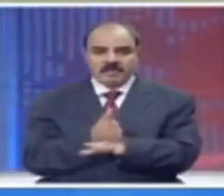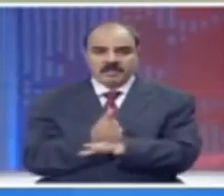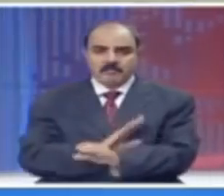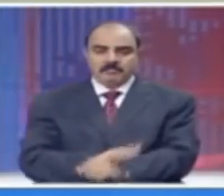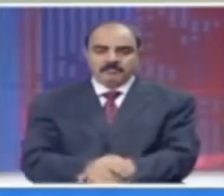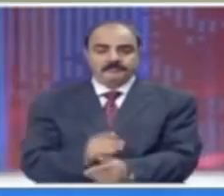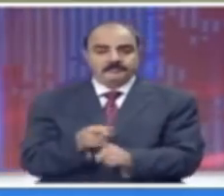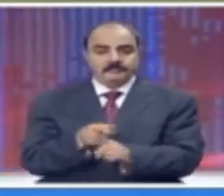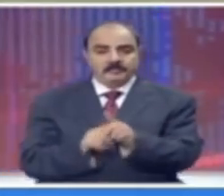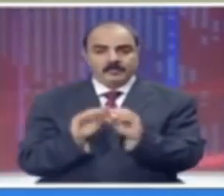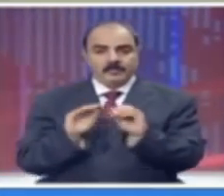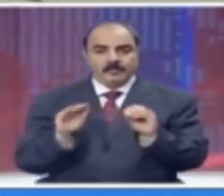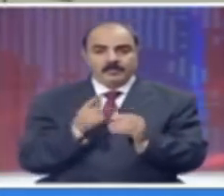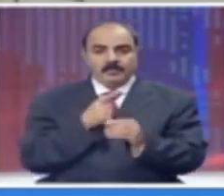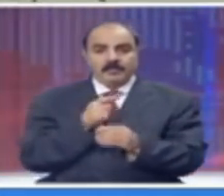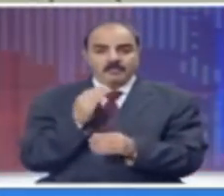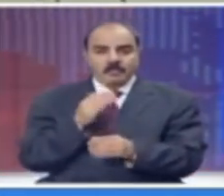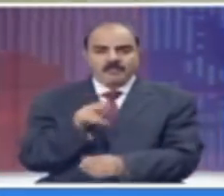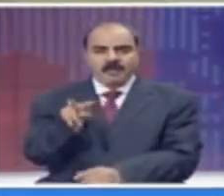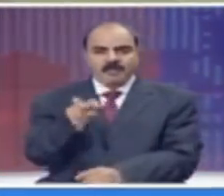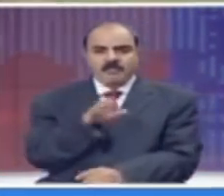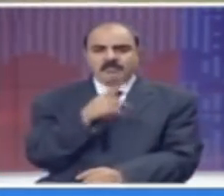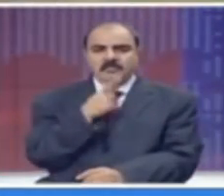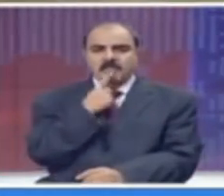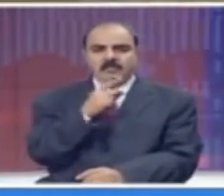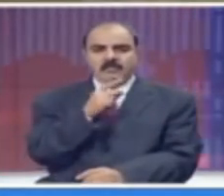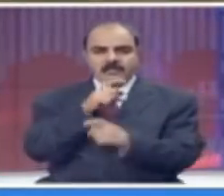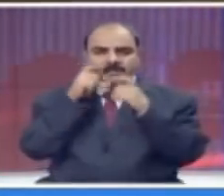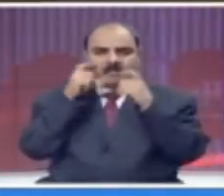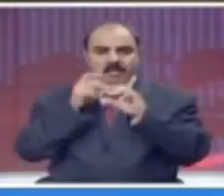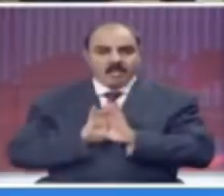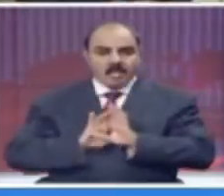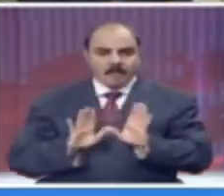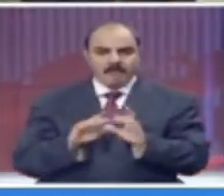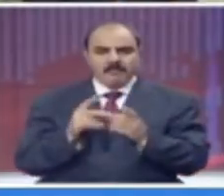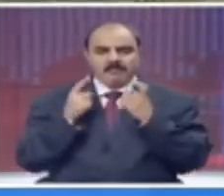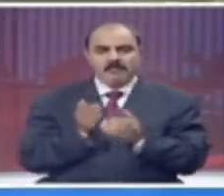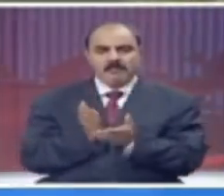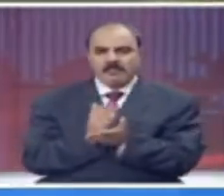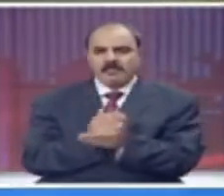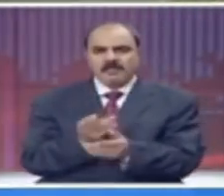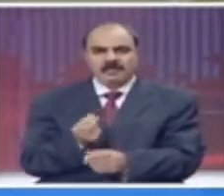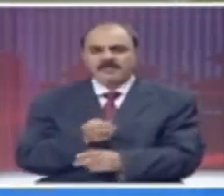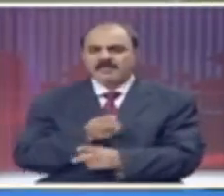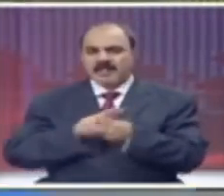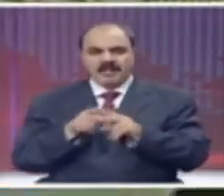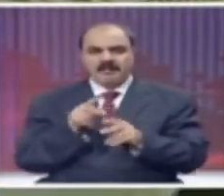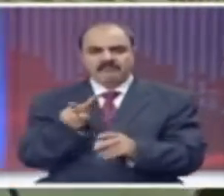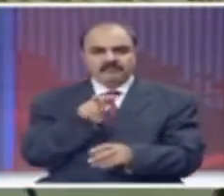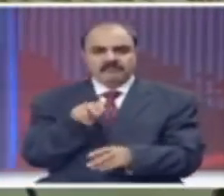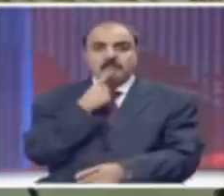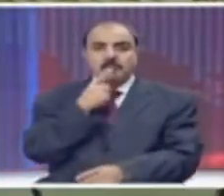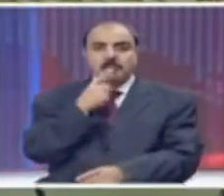اقتصاديا. وفي هذا الصدد أكد رئيس الوزراء تطبيق الغرامات على كل من لا يلتزم بارتداء الكمامة في وسائل النقل